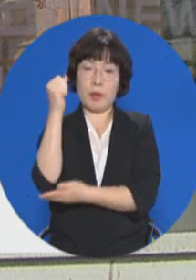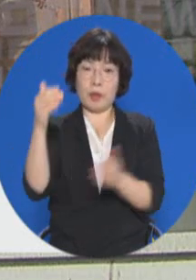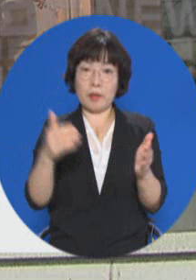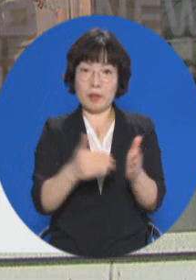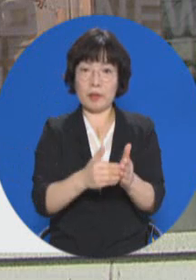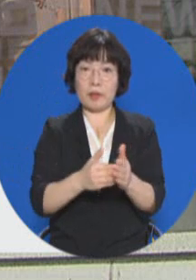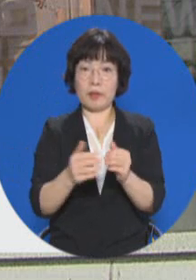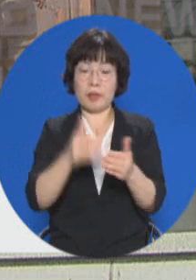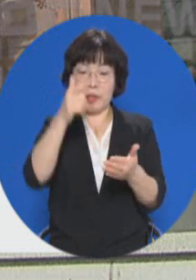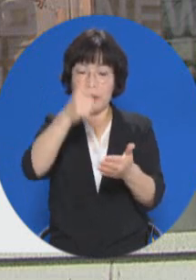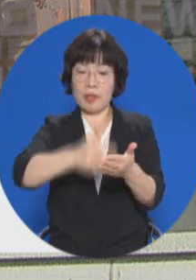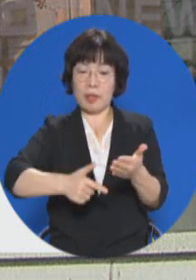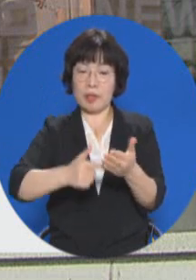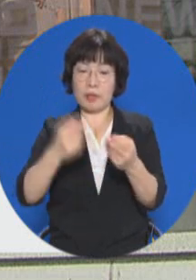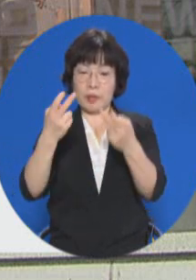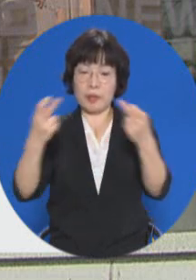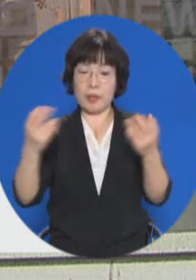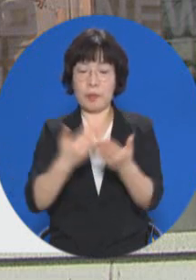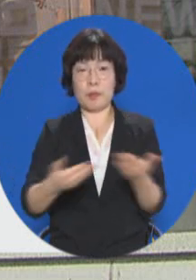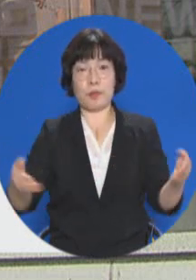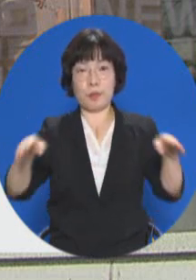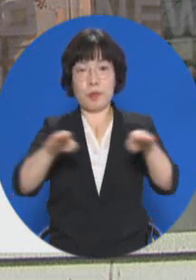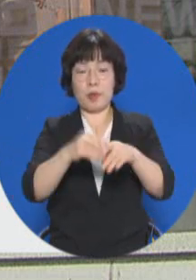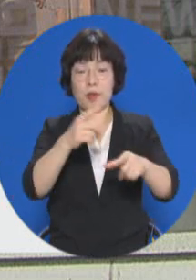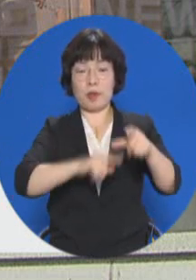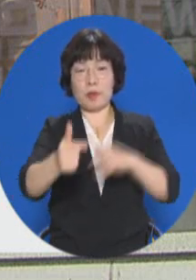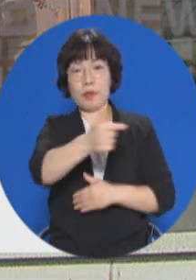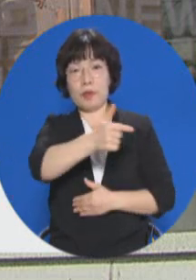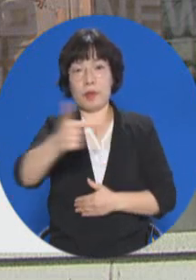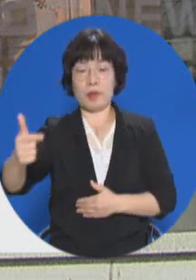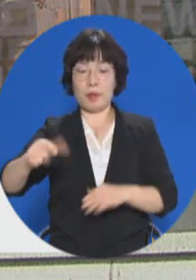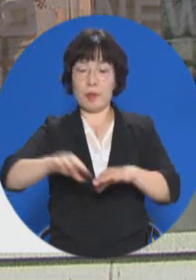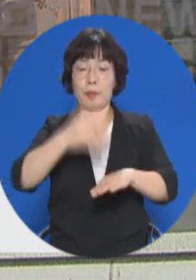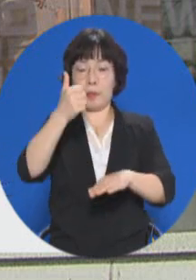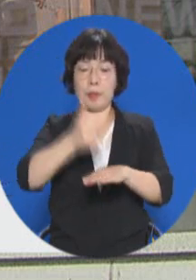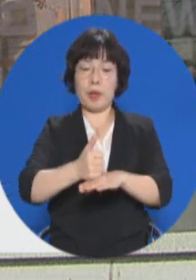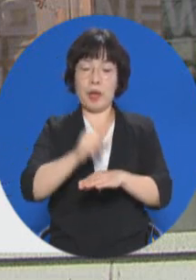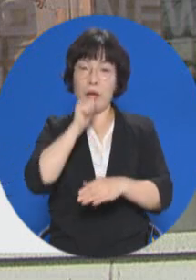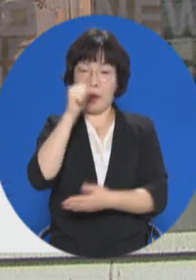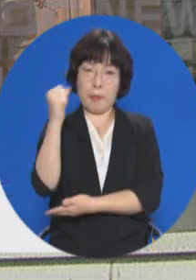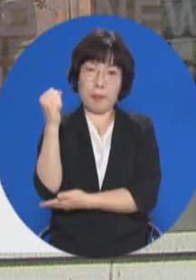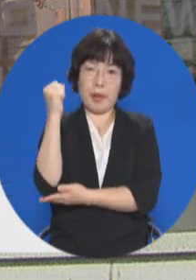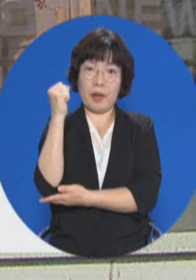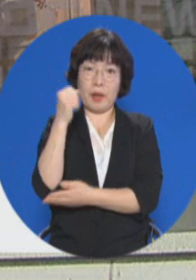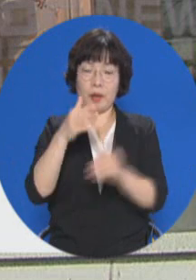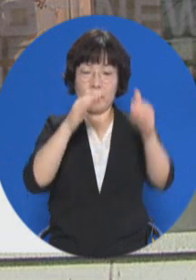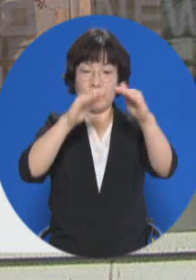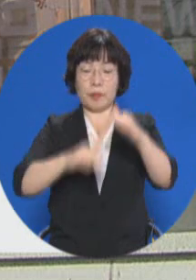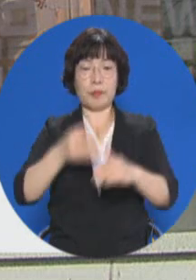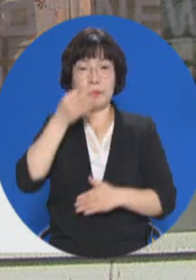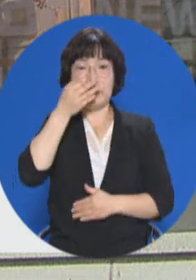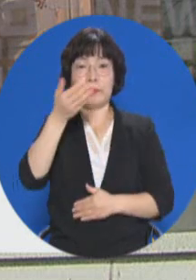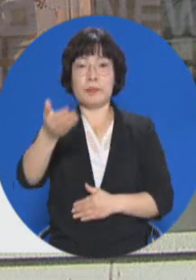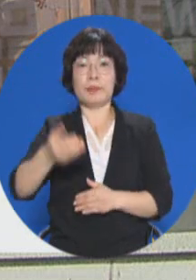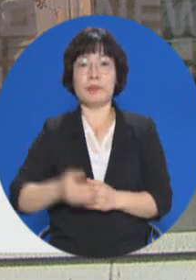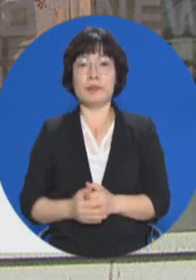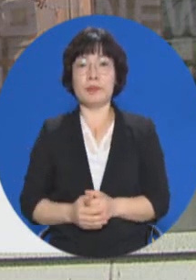있는데요. 강진의 한 미술관에는 이보다 더 큰 세종대왕 동상이 있다고 합니다. 김양훈 기자가